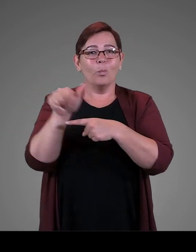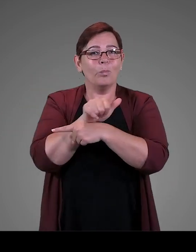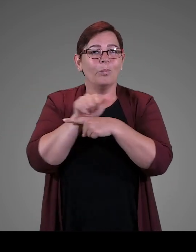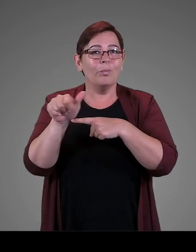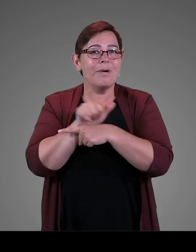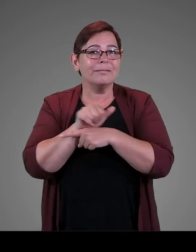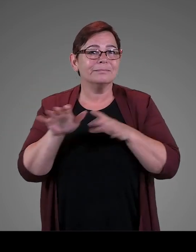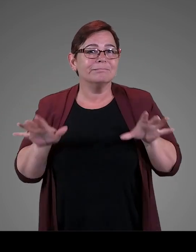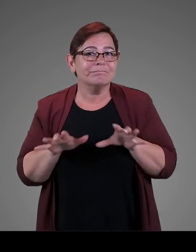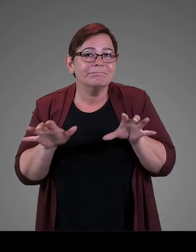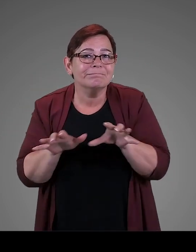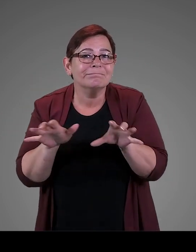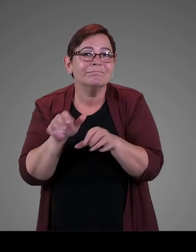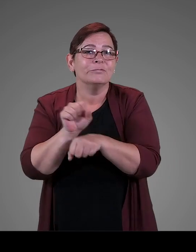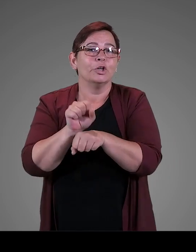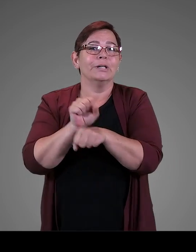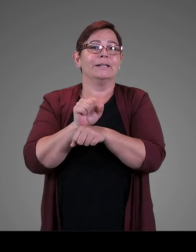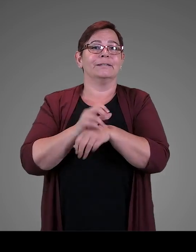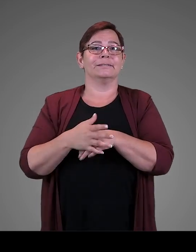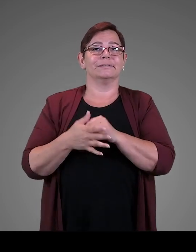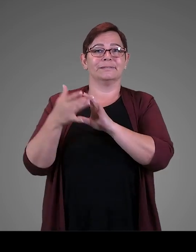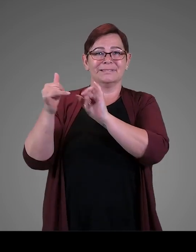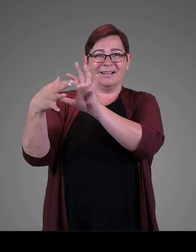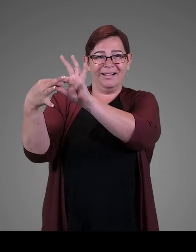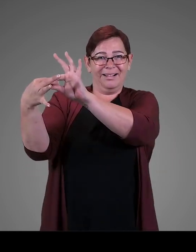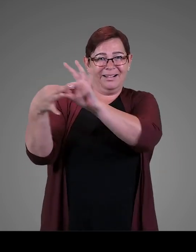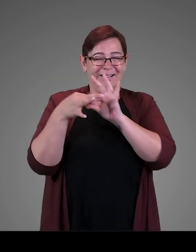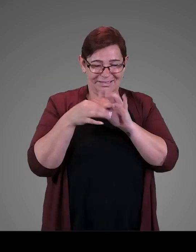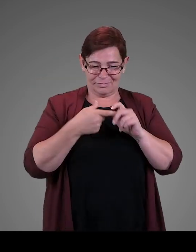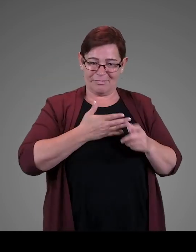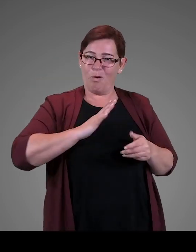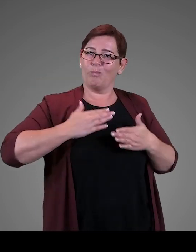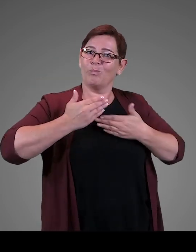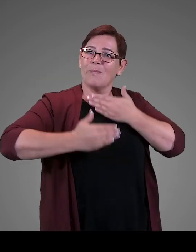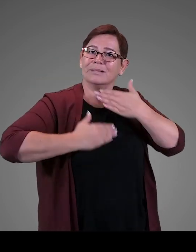ça, tu sais. Fait que de voir le résultat